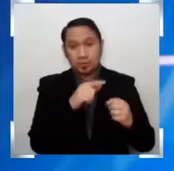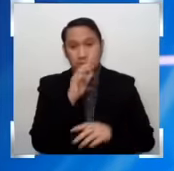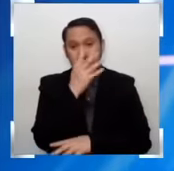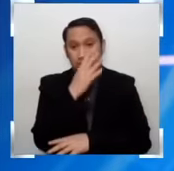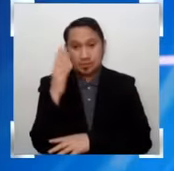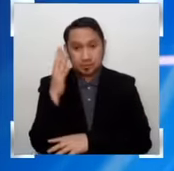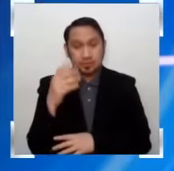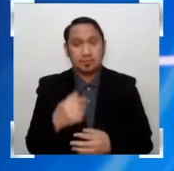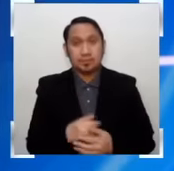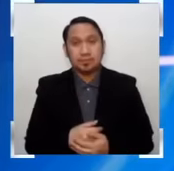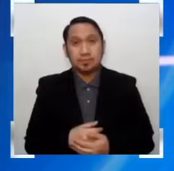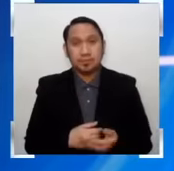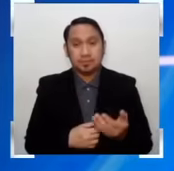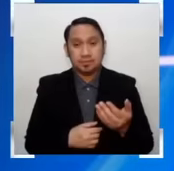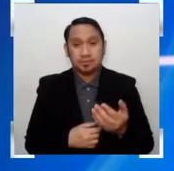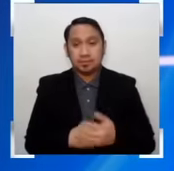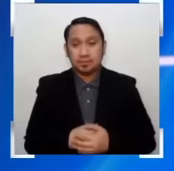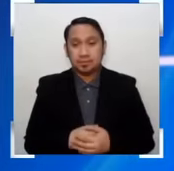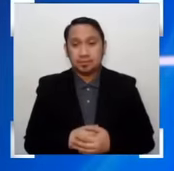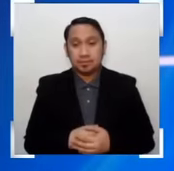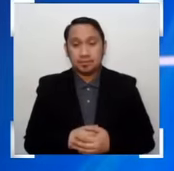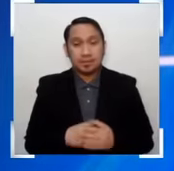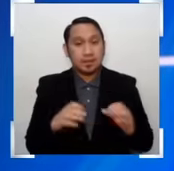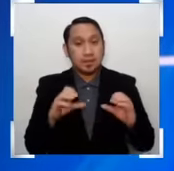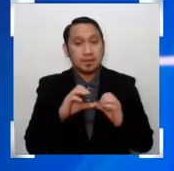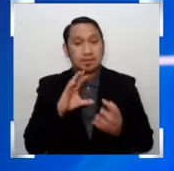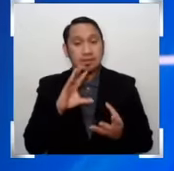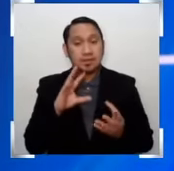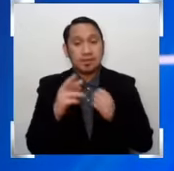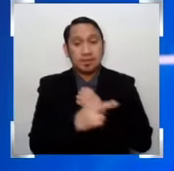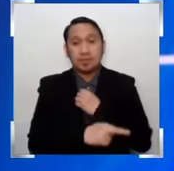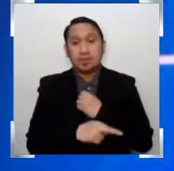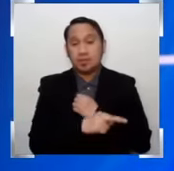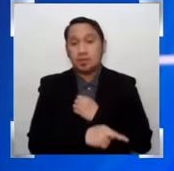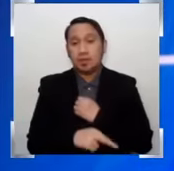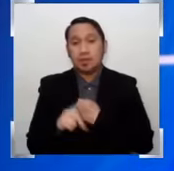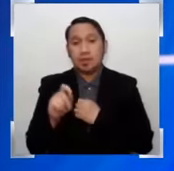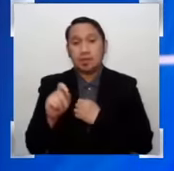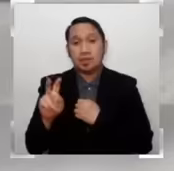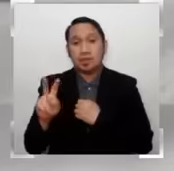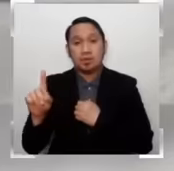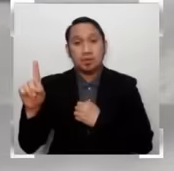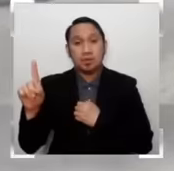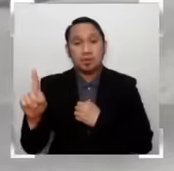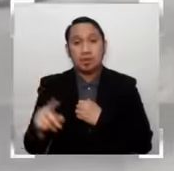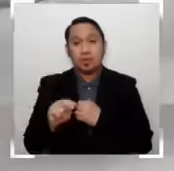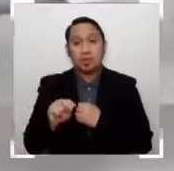si Jasmine Gabriel Galban ng GMA Regional TV 1, North Central Luzon.